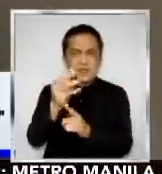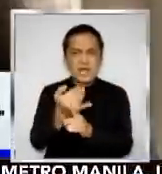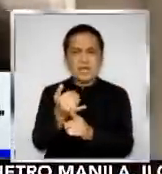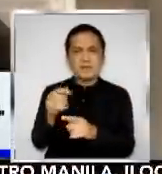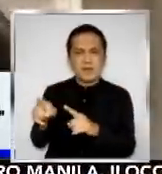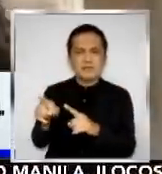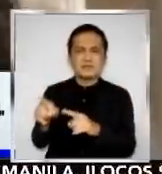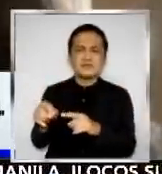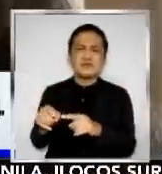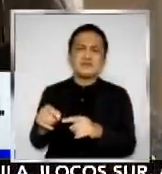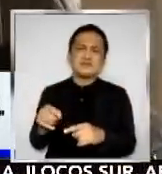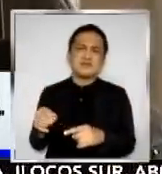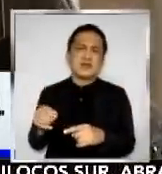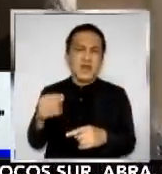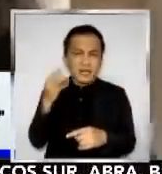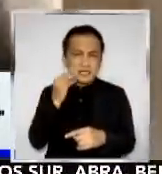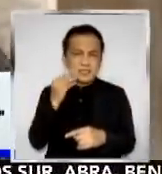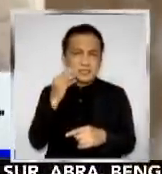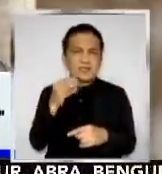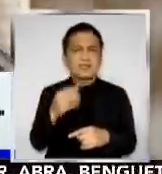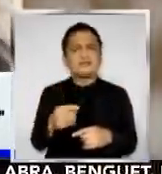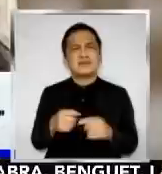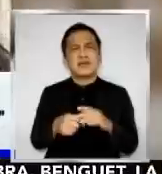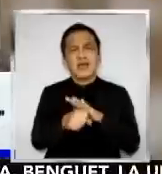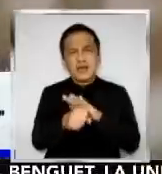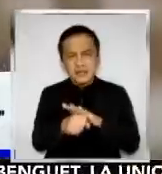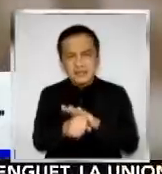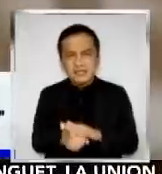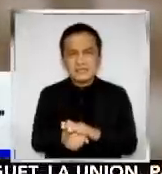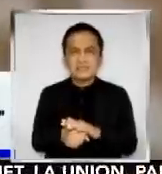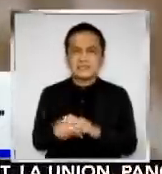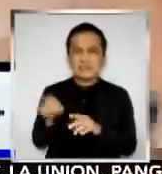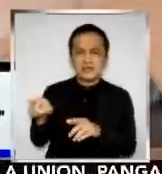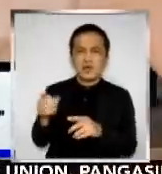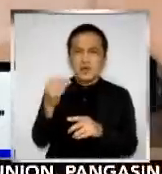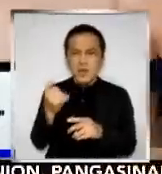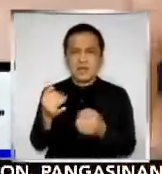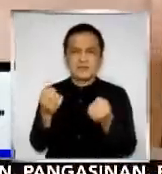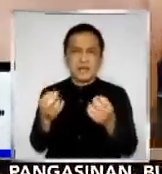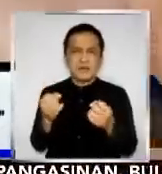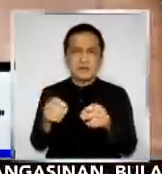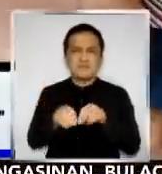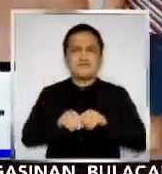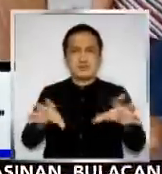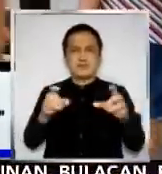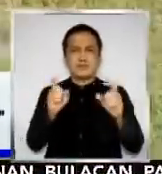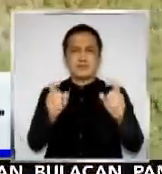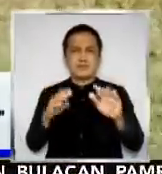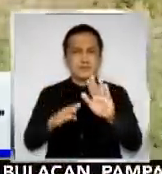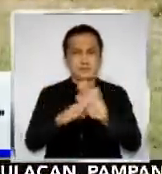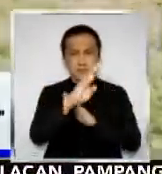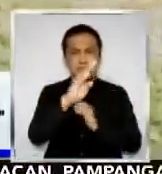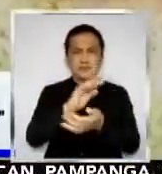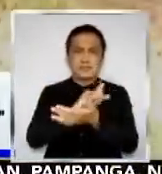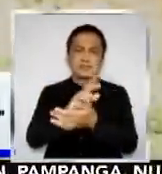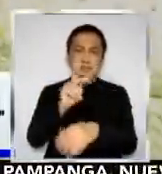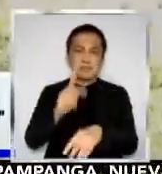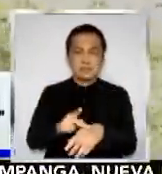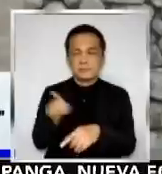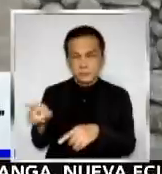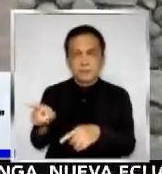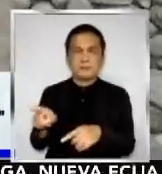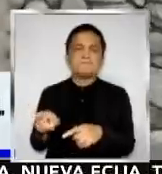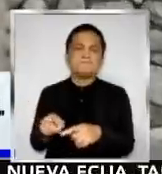Heart dahil sa pagdami ng mga bagong kaso ng COVID-19 sa bansa. Kaya naman masusi raw ang kanilang